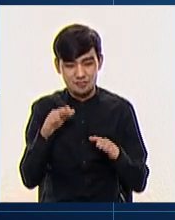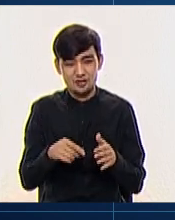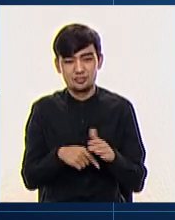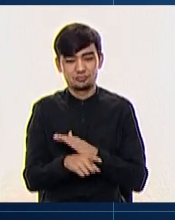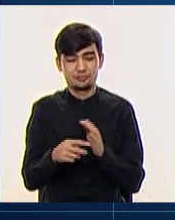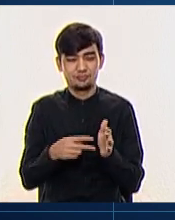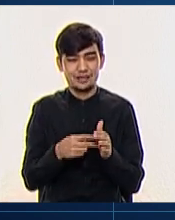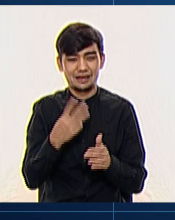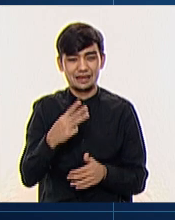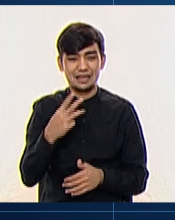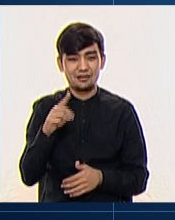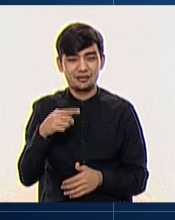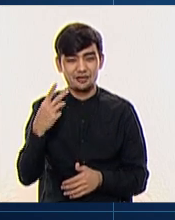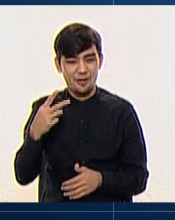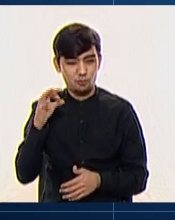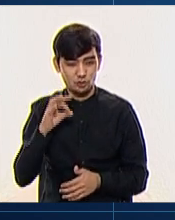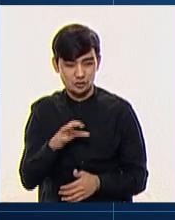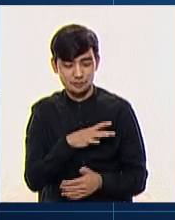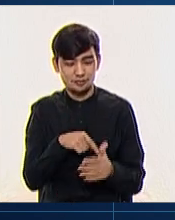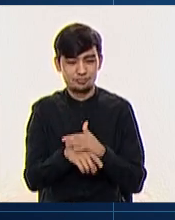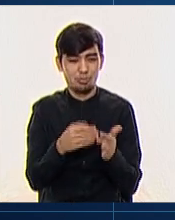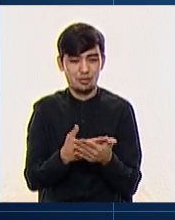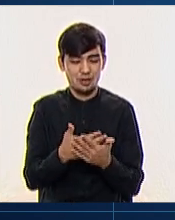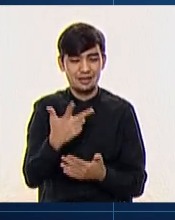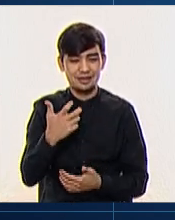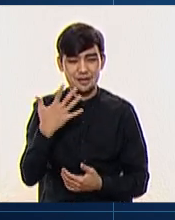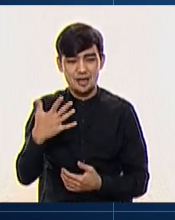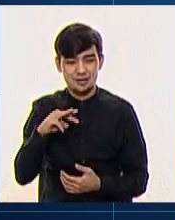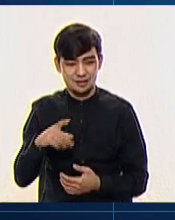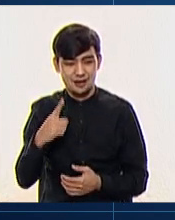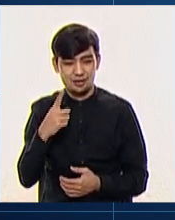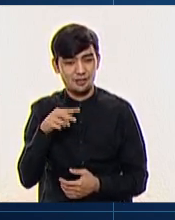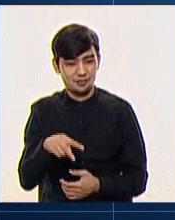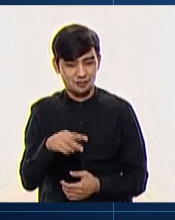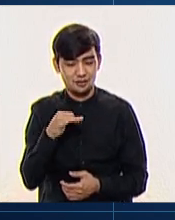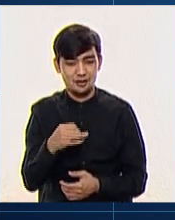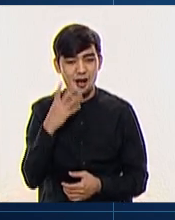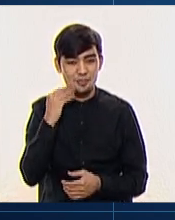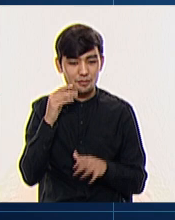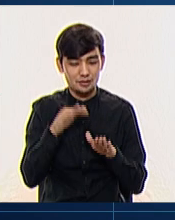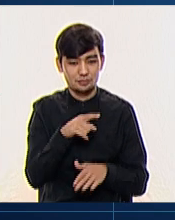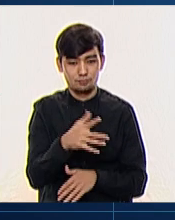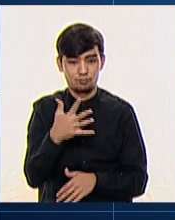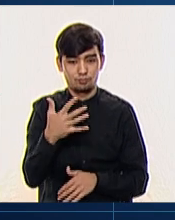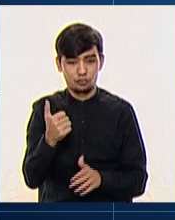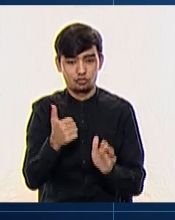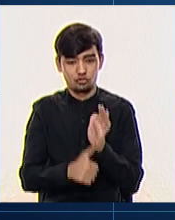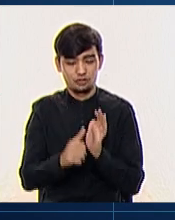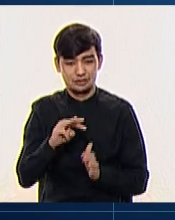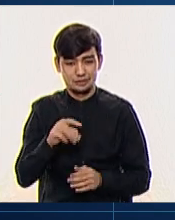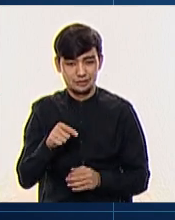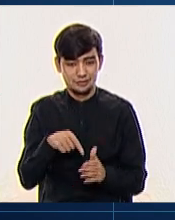жирностью 3,2% в тетрапакете обойдется максимально в 305 тенге за литр, тогда как в Алматы оно же может